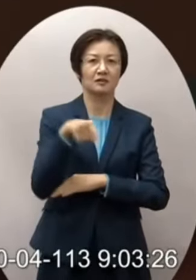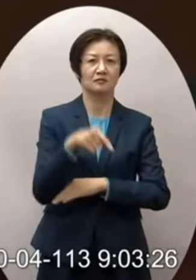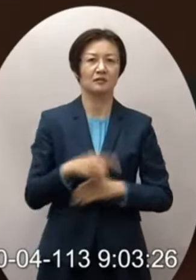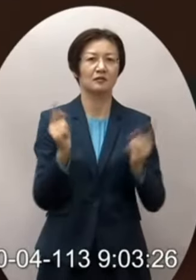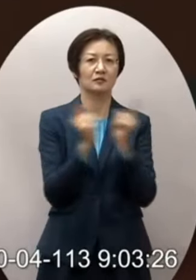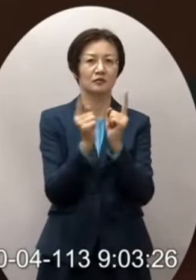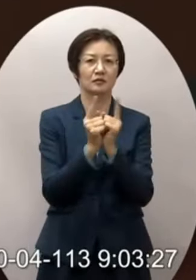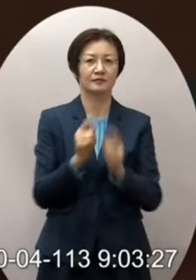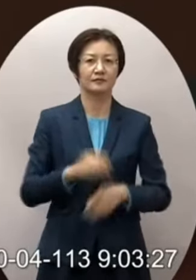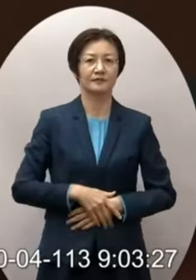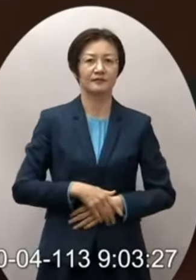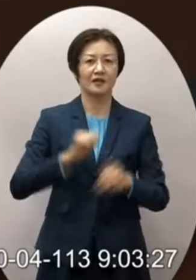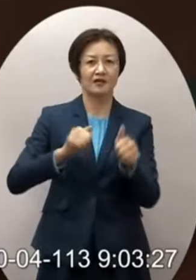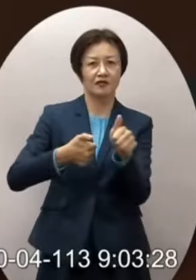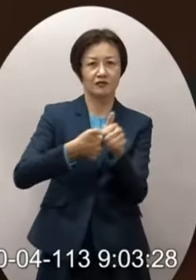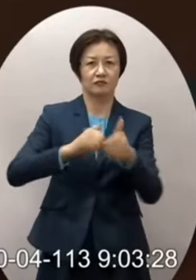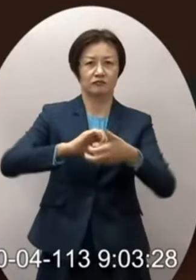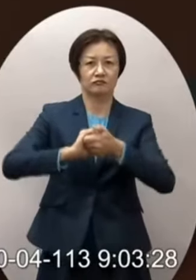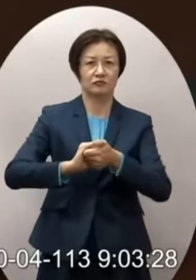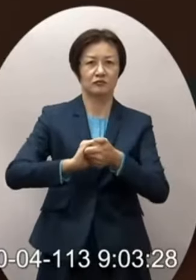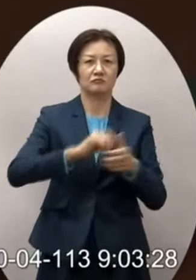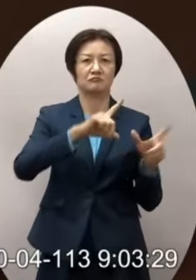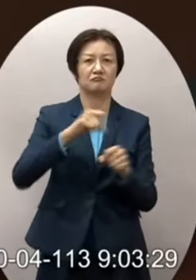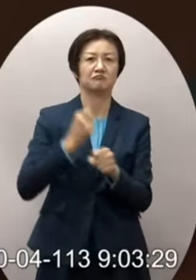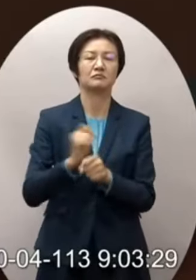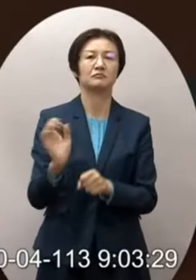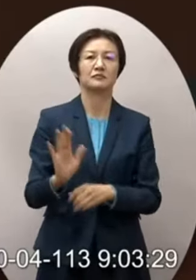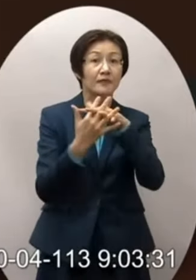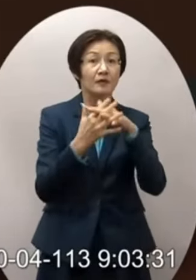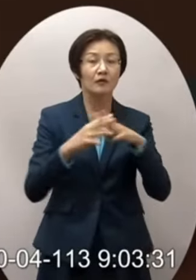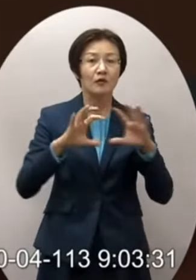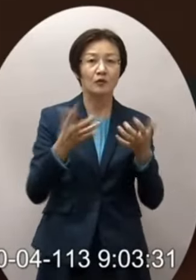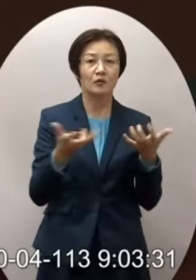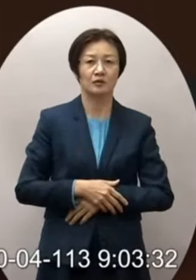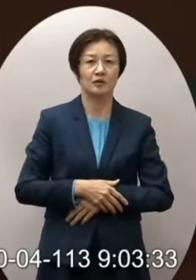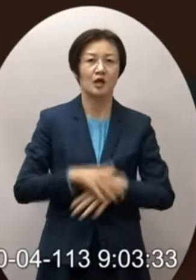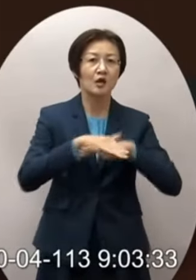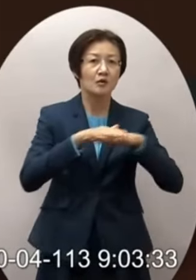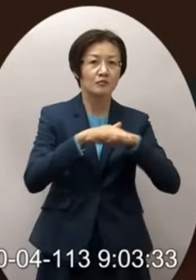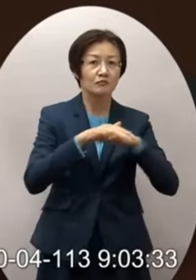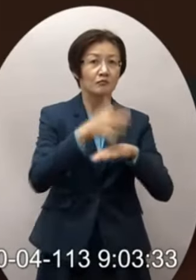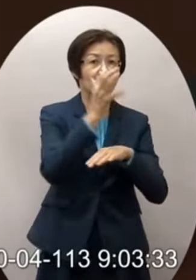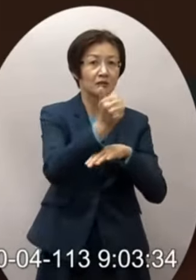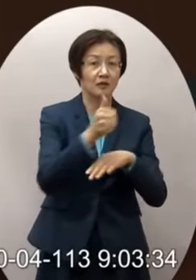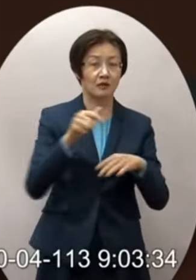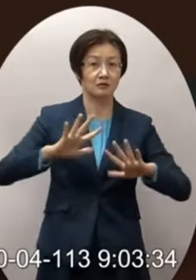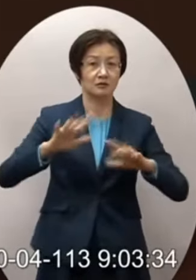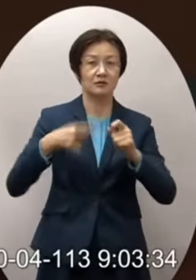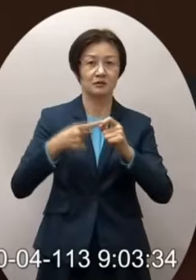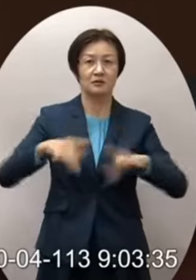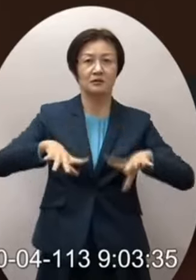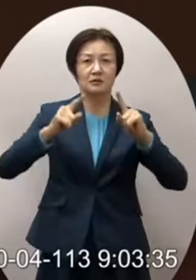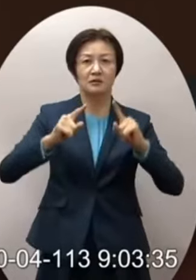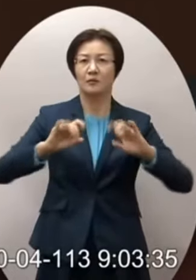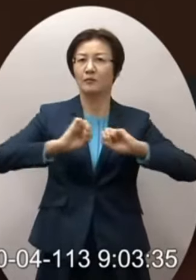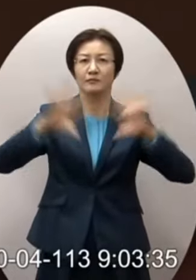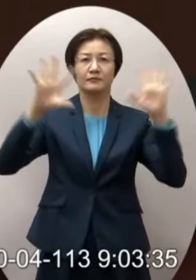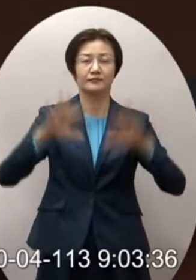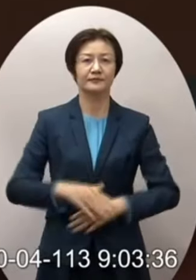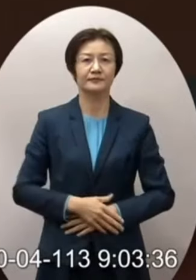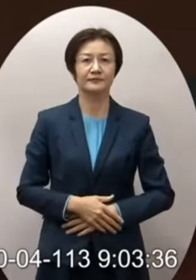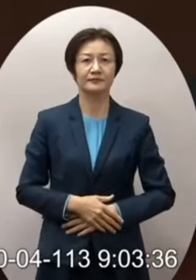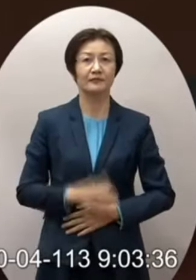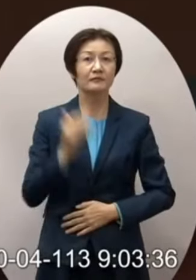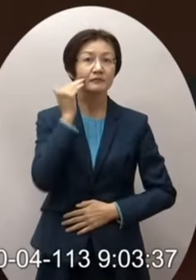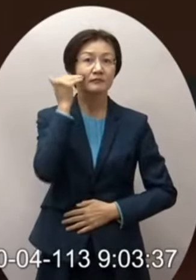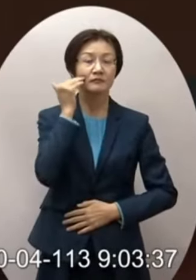份附带决议。美国国务卿布林肯今年的年初，他讲了一段名言：